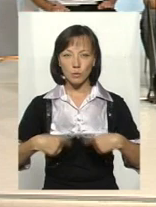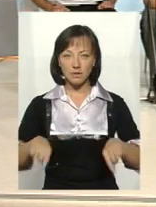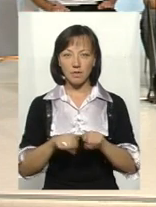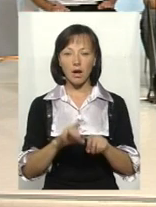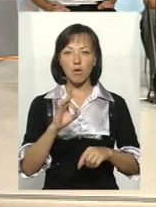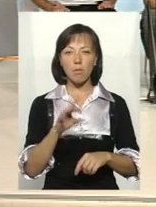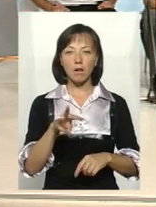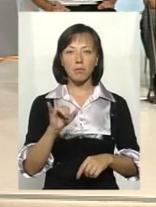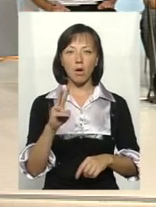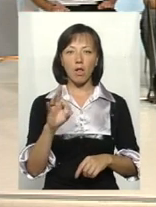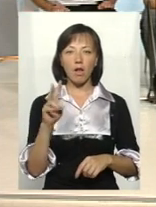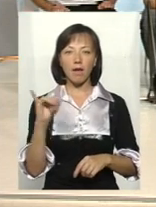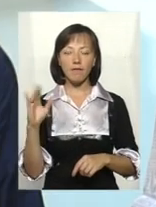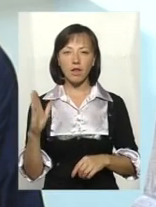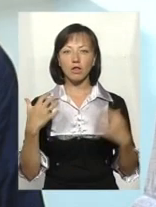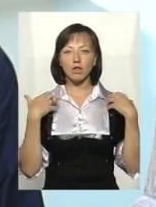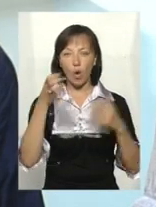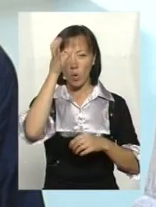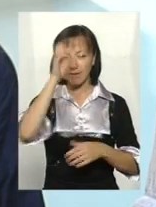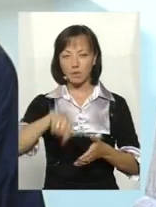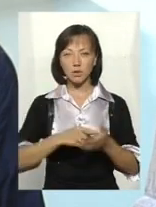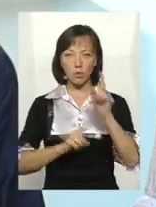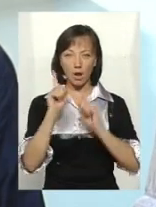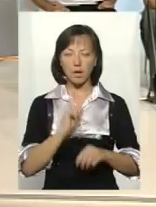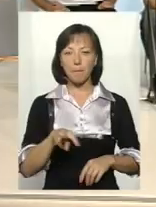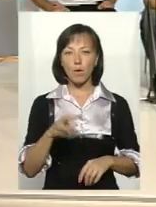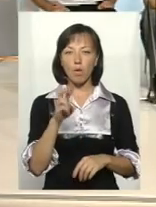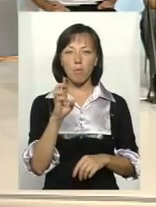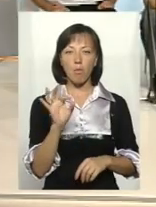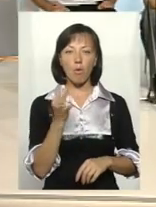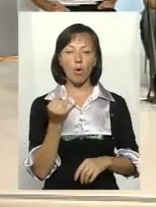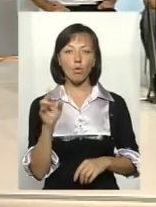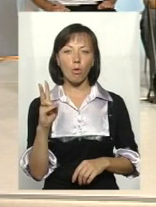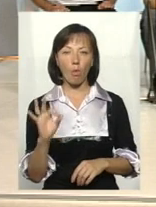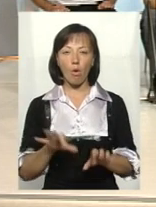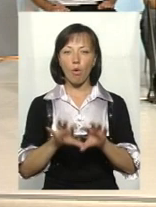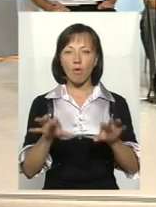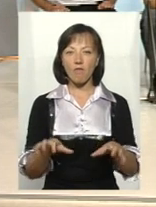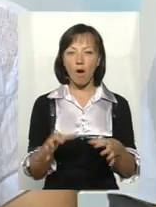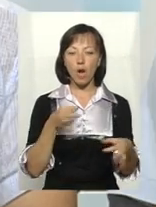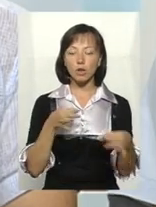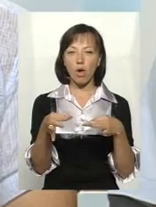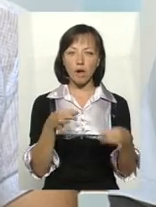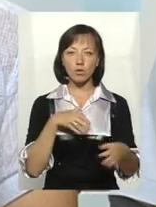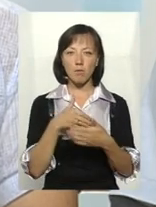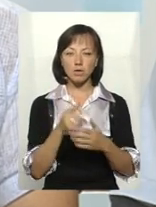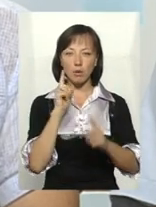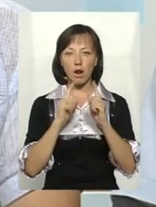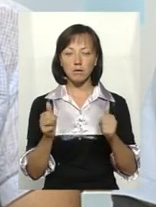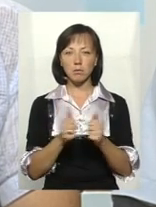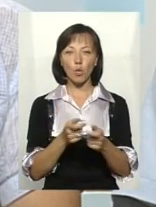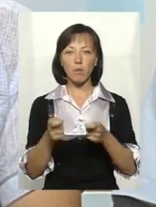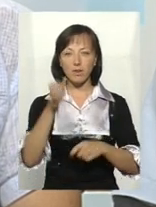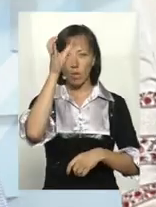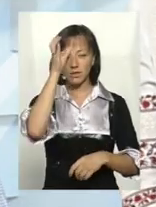Миколаїв, начальник управління освіти Хмельницької міської ради, та Микола Бойко, голова дорадчого громадської ради при